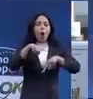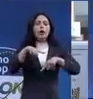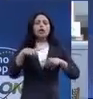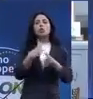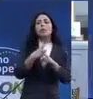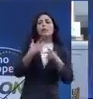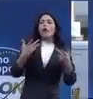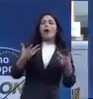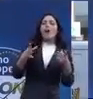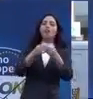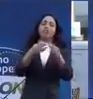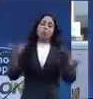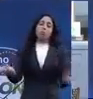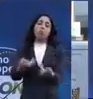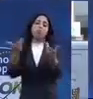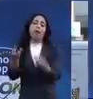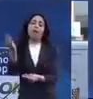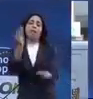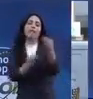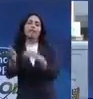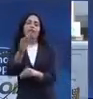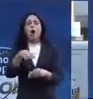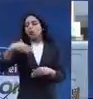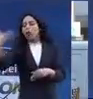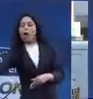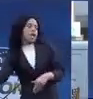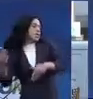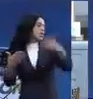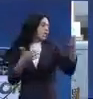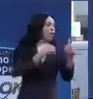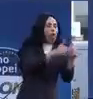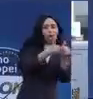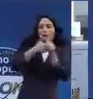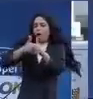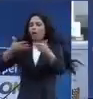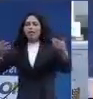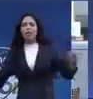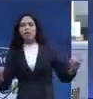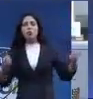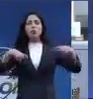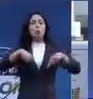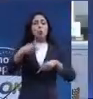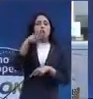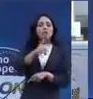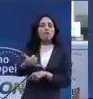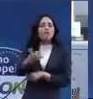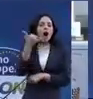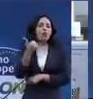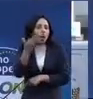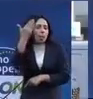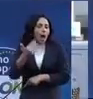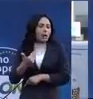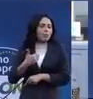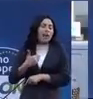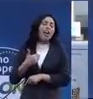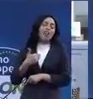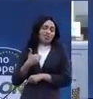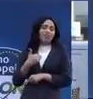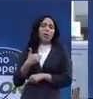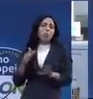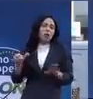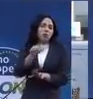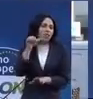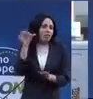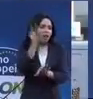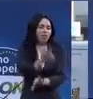dire facciamo la costola della Destra o la costola della sinistra E non perché non sia più più facile per me ma perché non serve